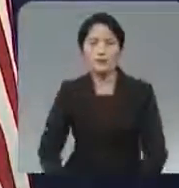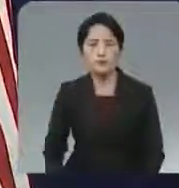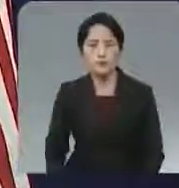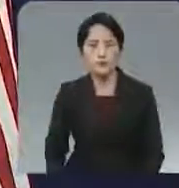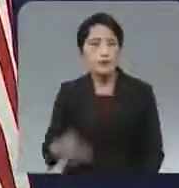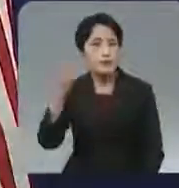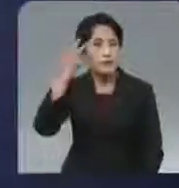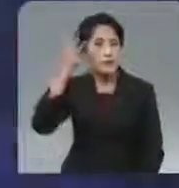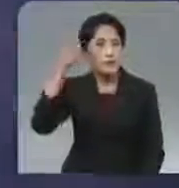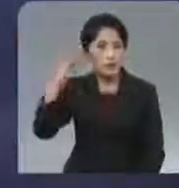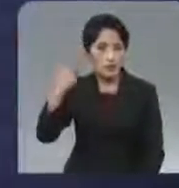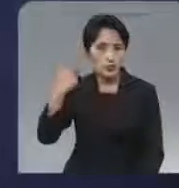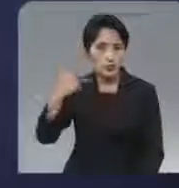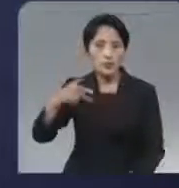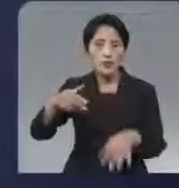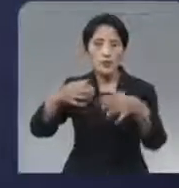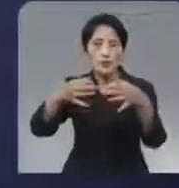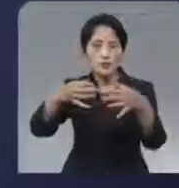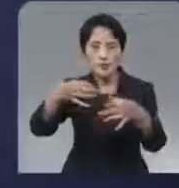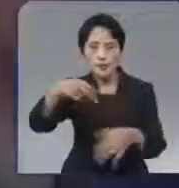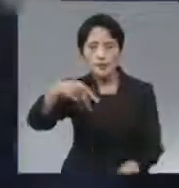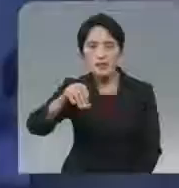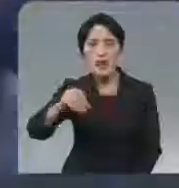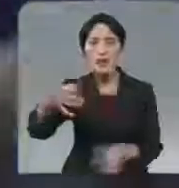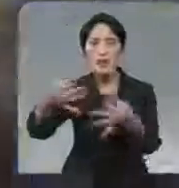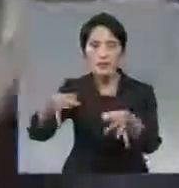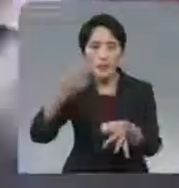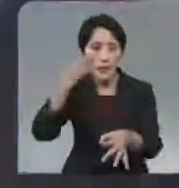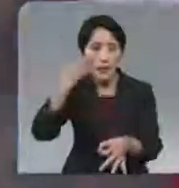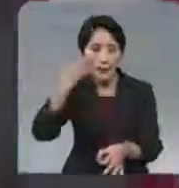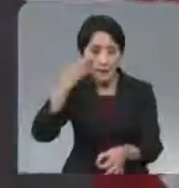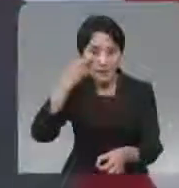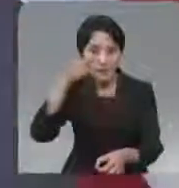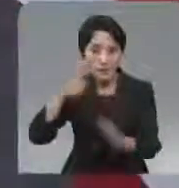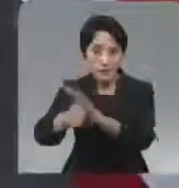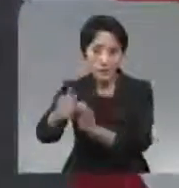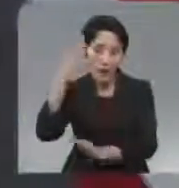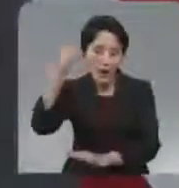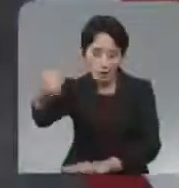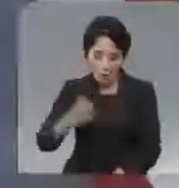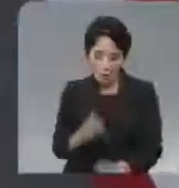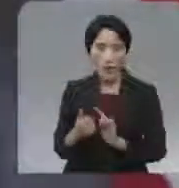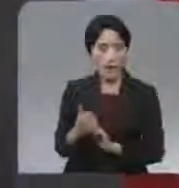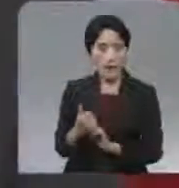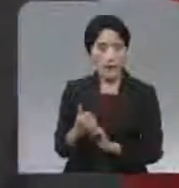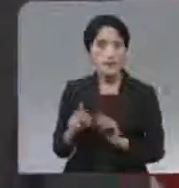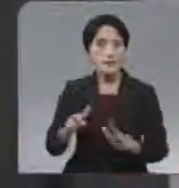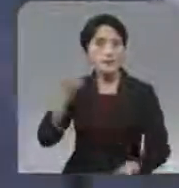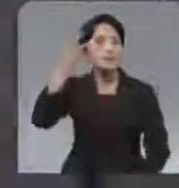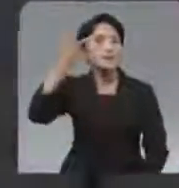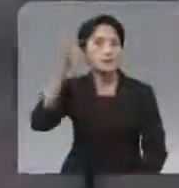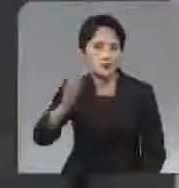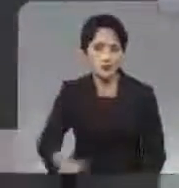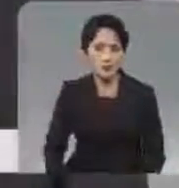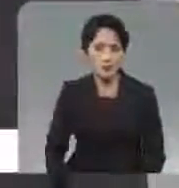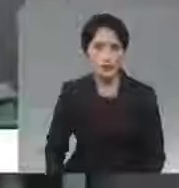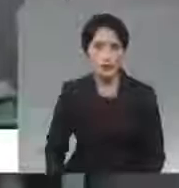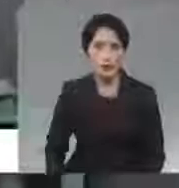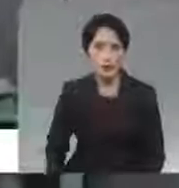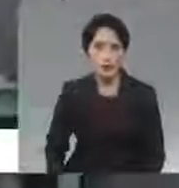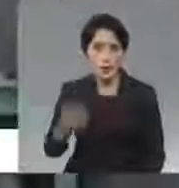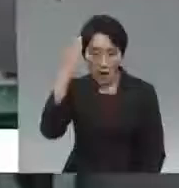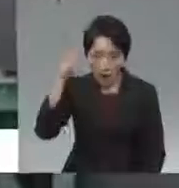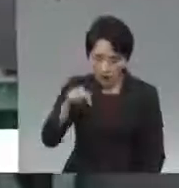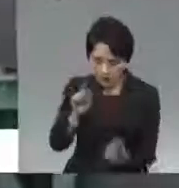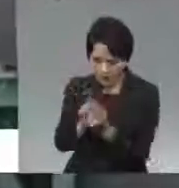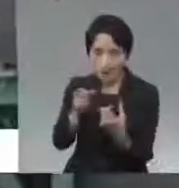抱える新たな外交政策の課題になるだろうという見方を示しました一方韓国外交部の当局者は